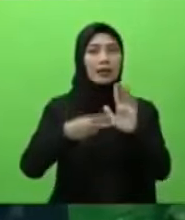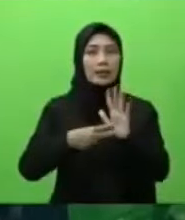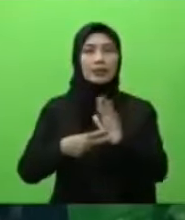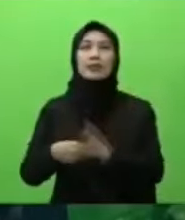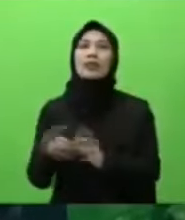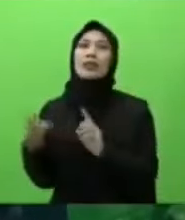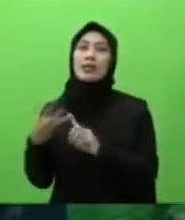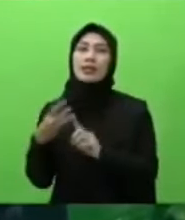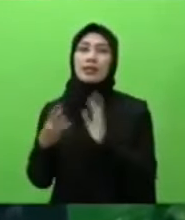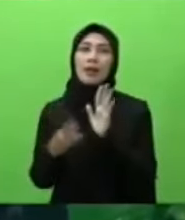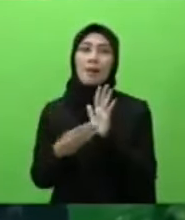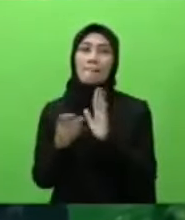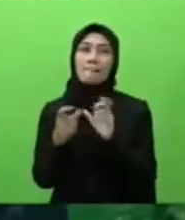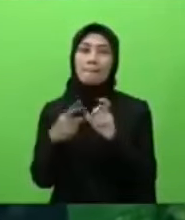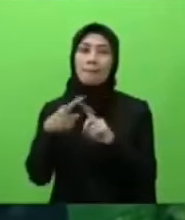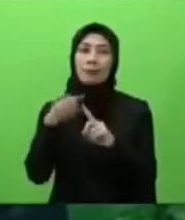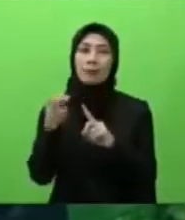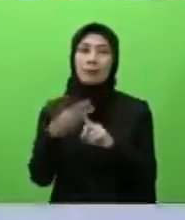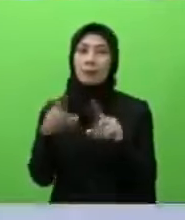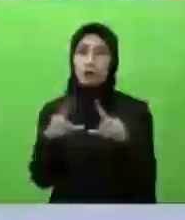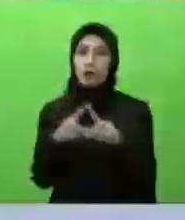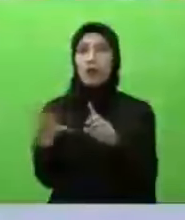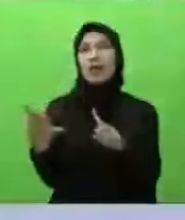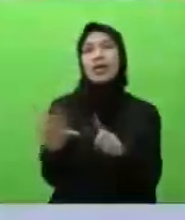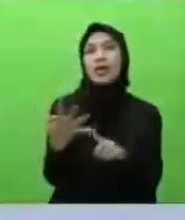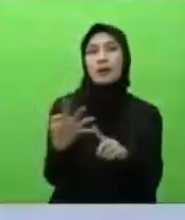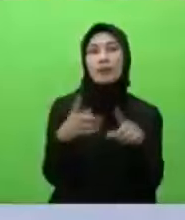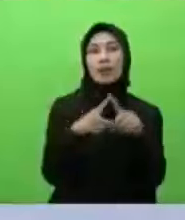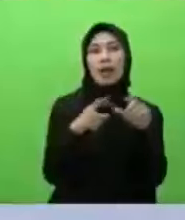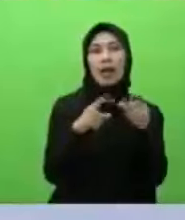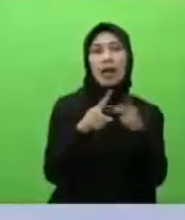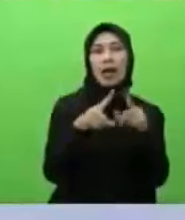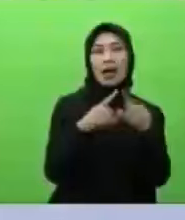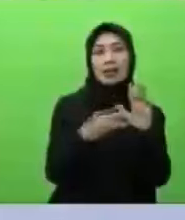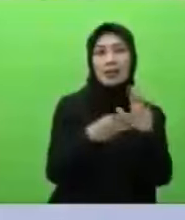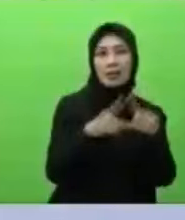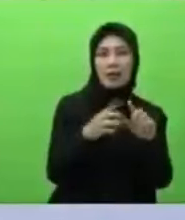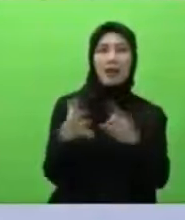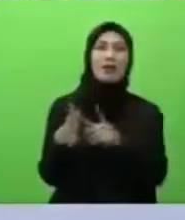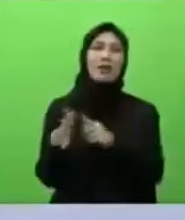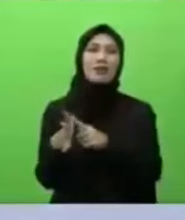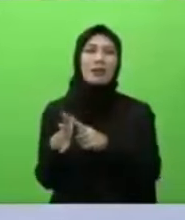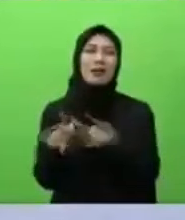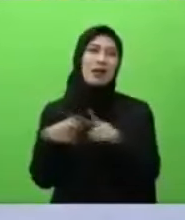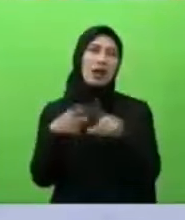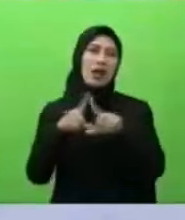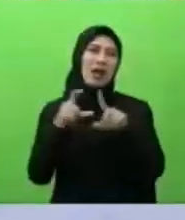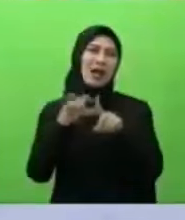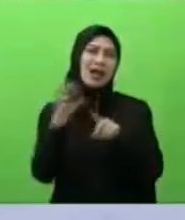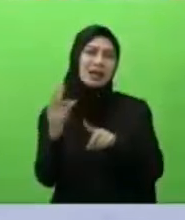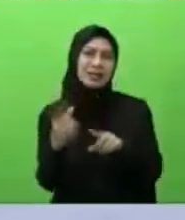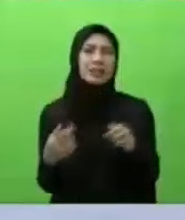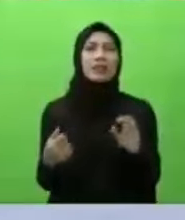mustofaik Prof Muhammad assamah Prof Desmon kahil Al Ustaz